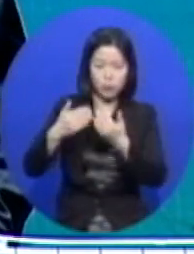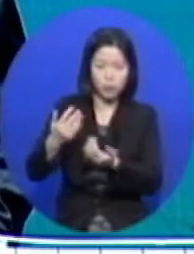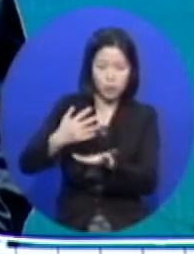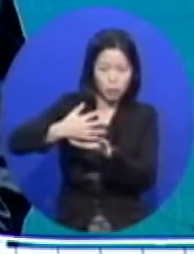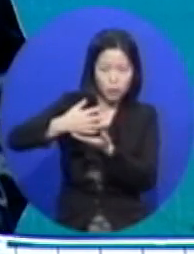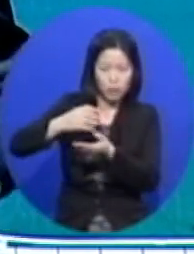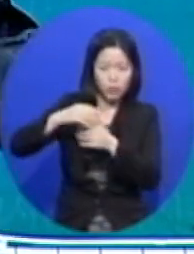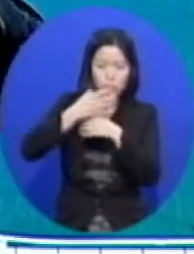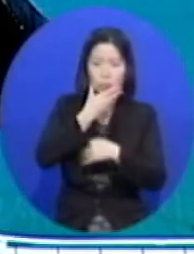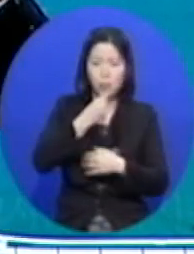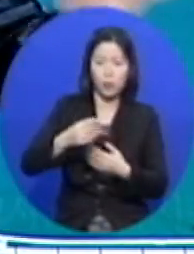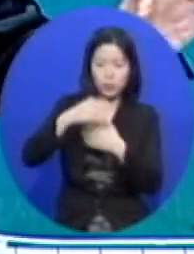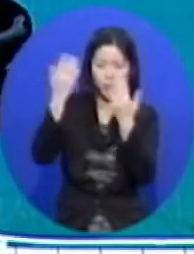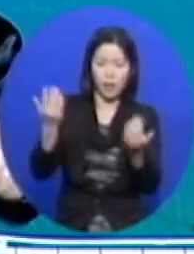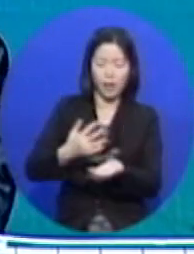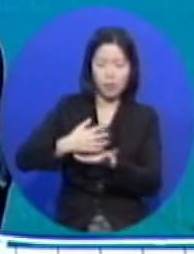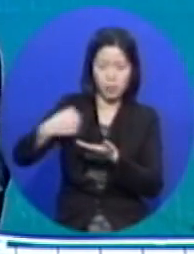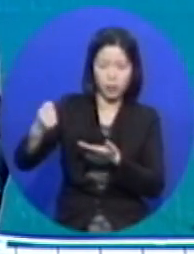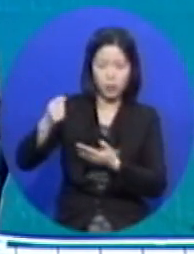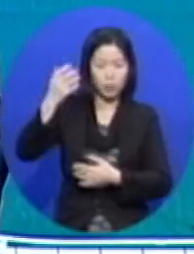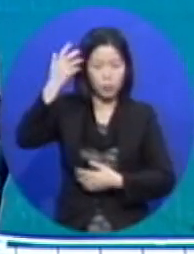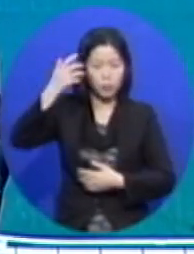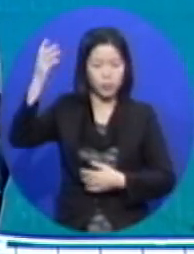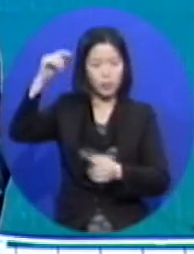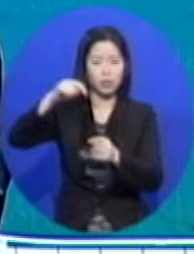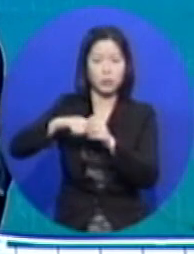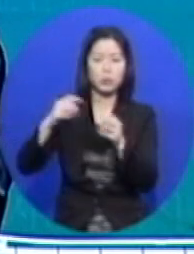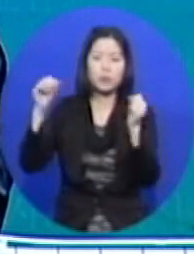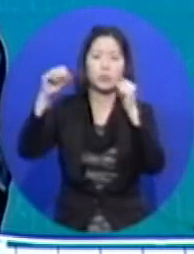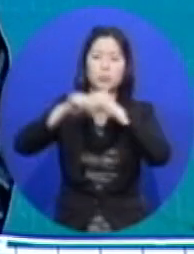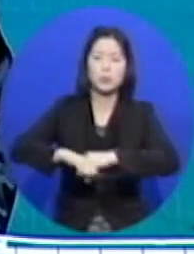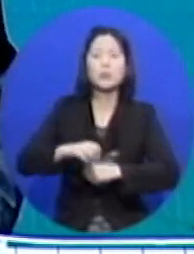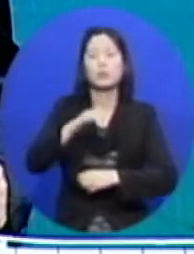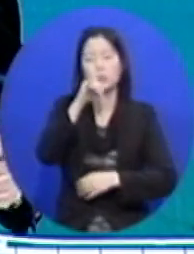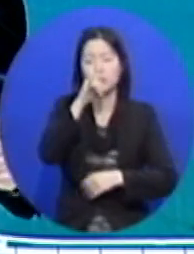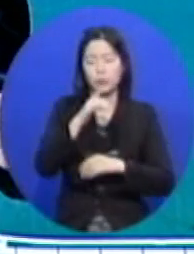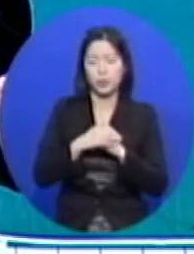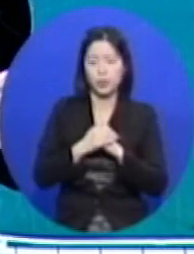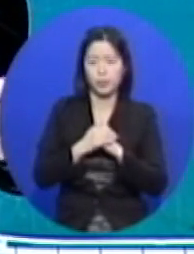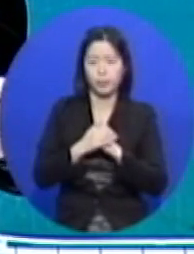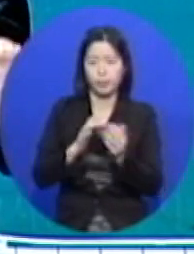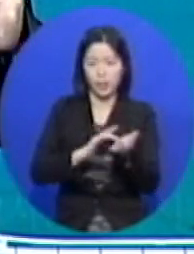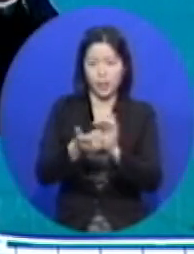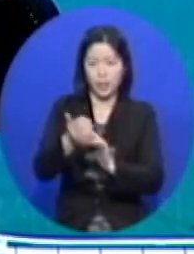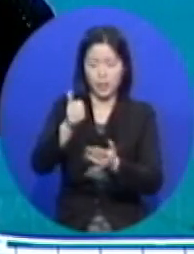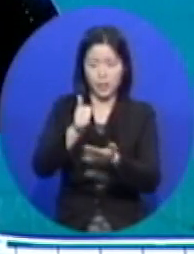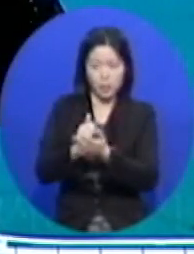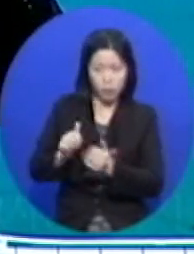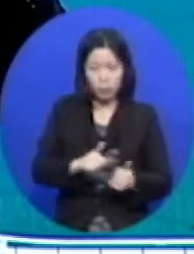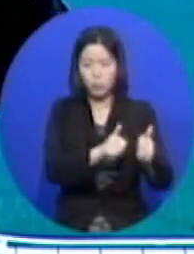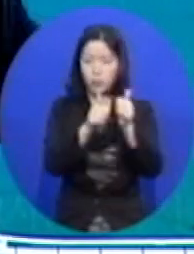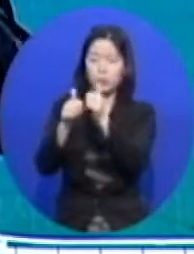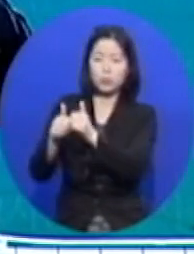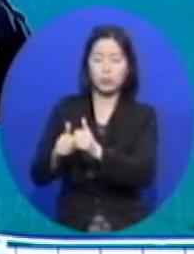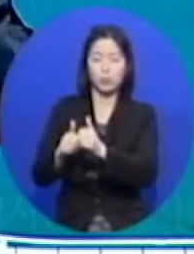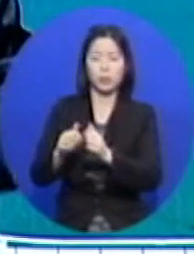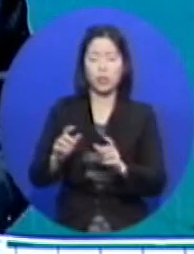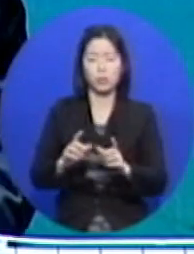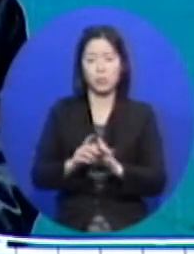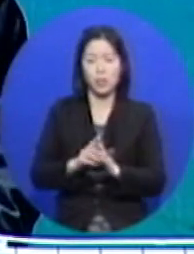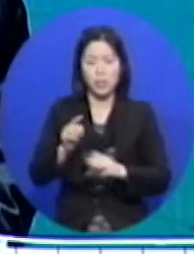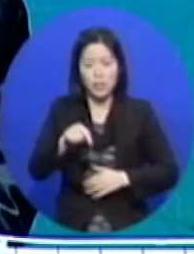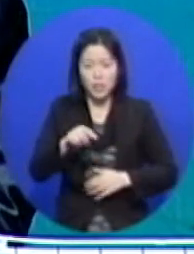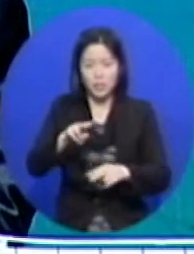버리고 영적으로 하는 무너져 있는 거잖아요 예수님과 동행하며 사는 이 축복의 자리에 국회에서